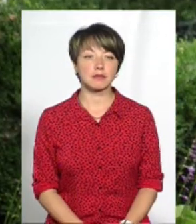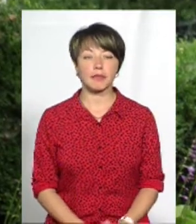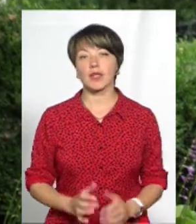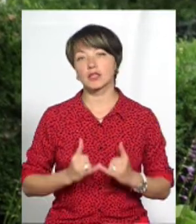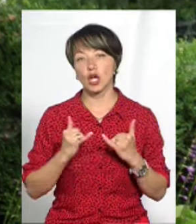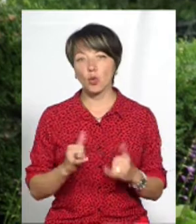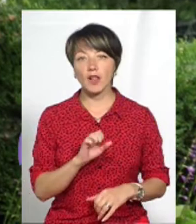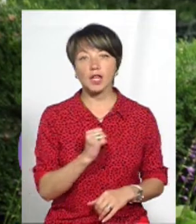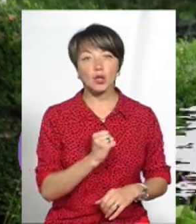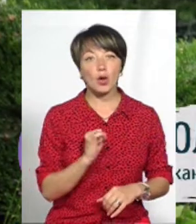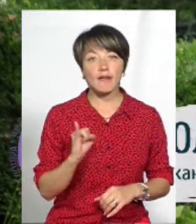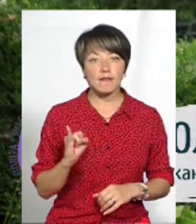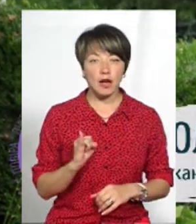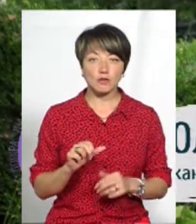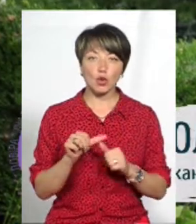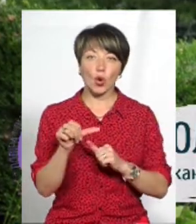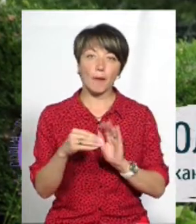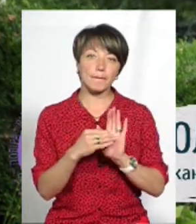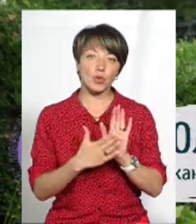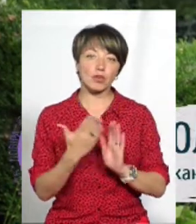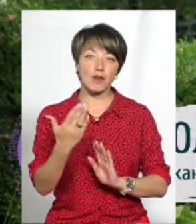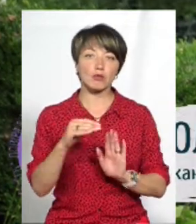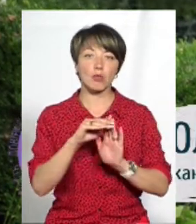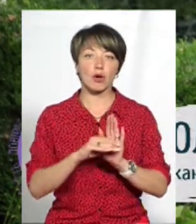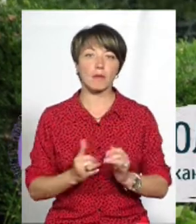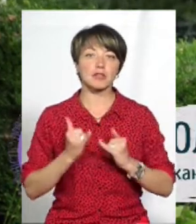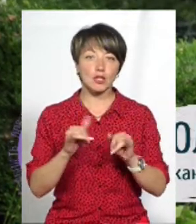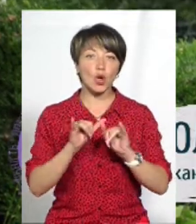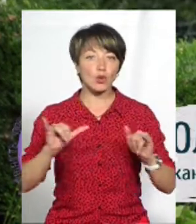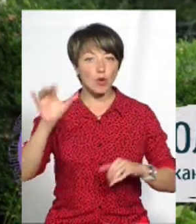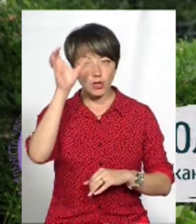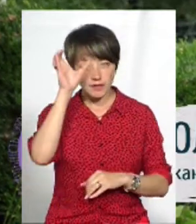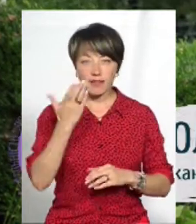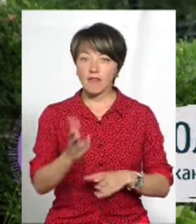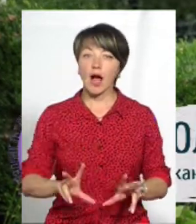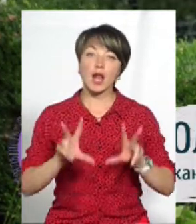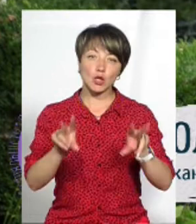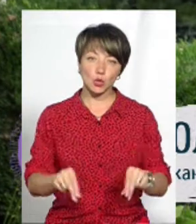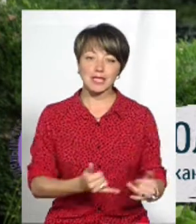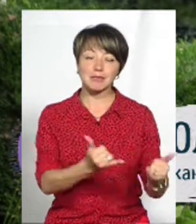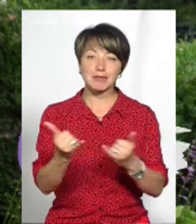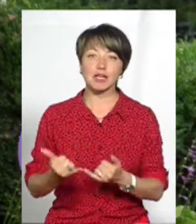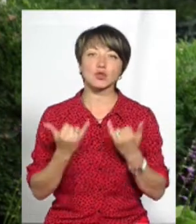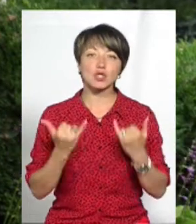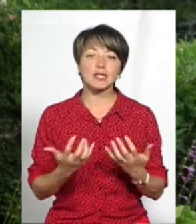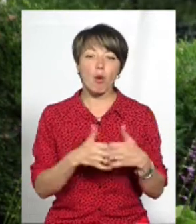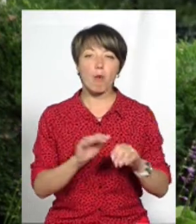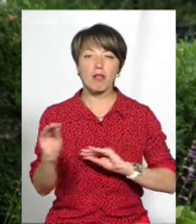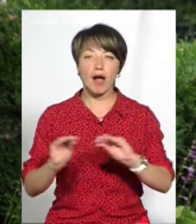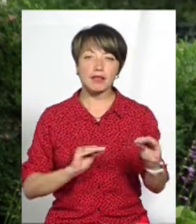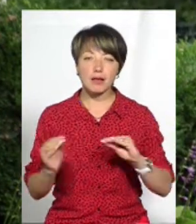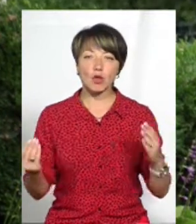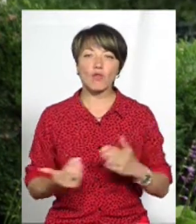Шановний Анатолію Івановичу, окремий пункт вашої програми присвячений розвитку освіти. Ви гарантуєте забезпечення сучасним обладнанням та